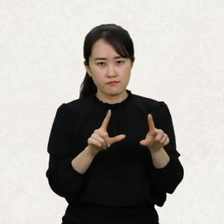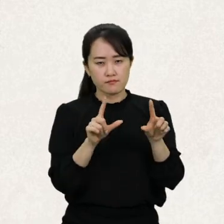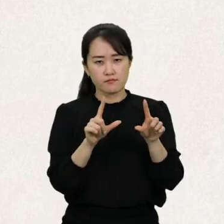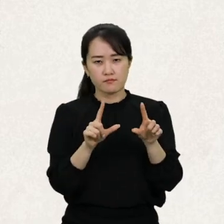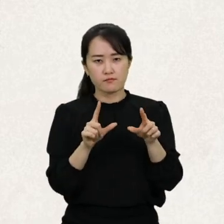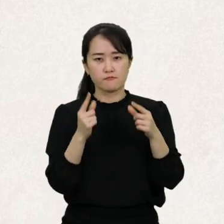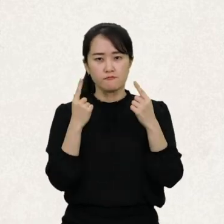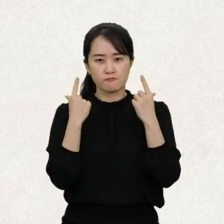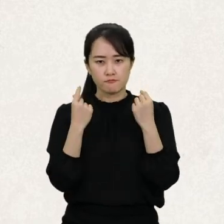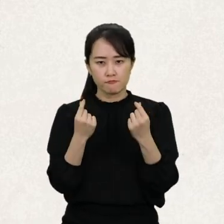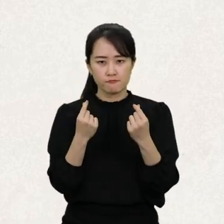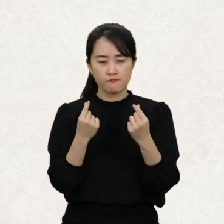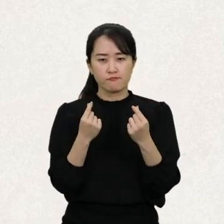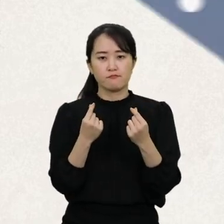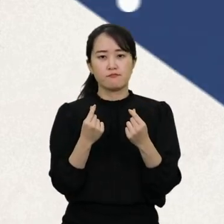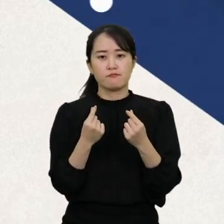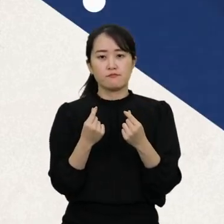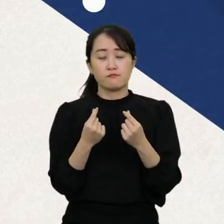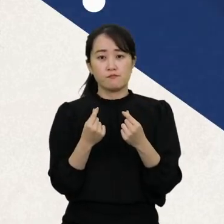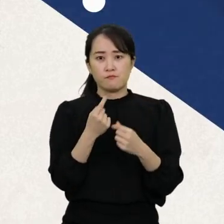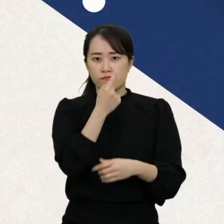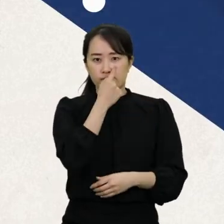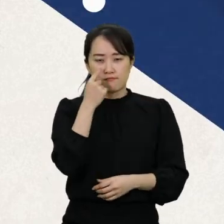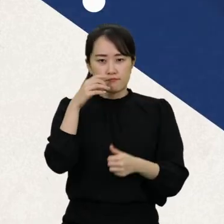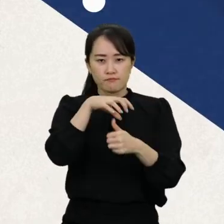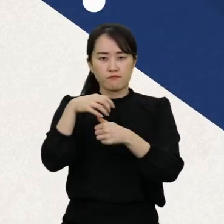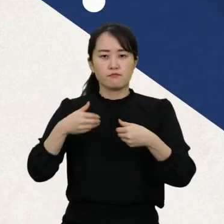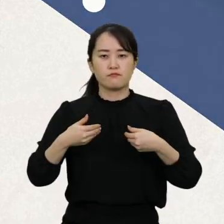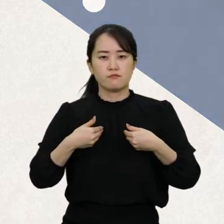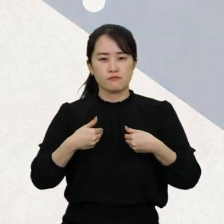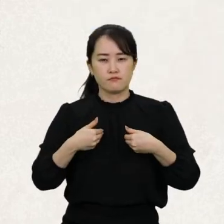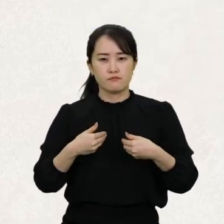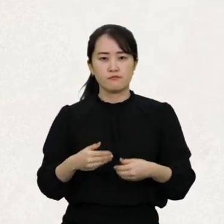전달과 보존, 비밀 유지가 보장되어야 합니다.